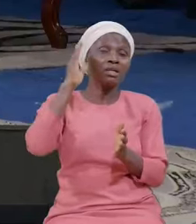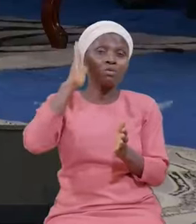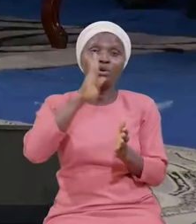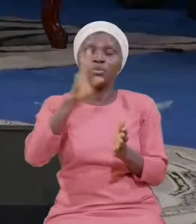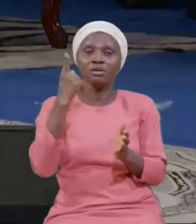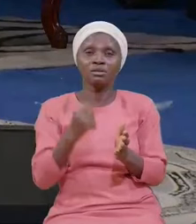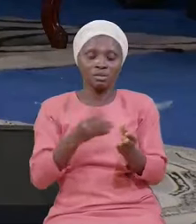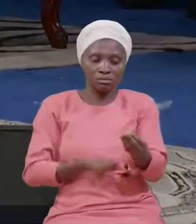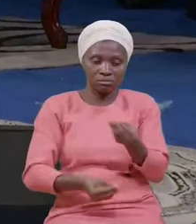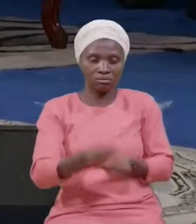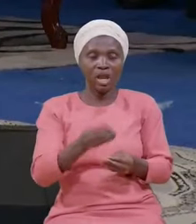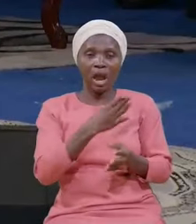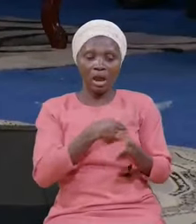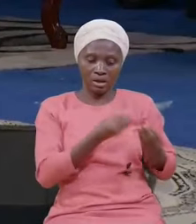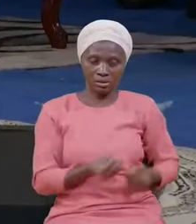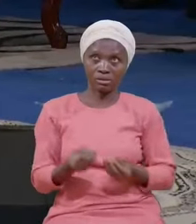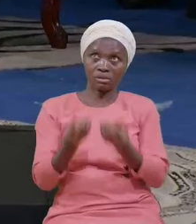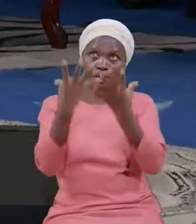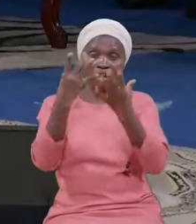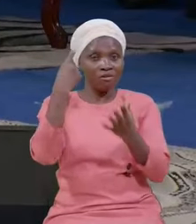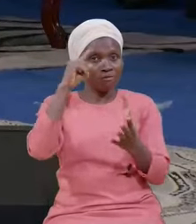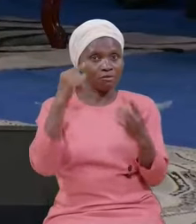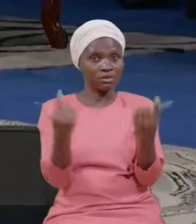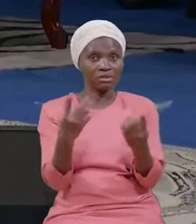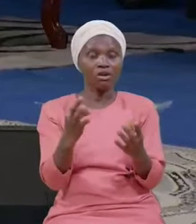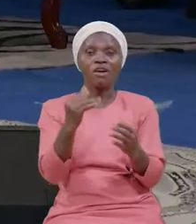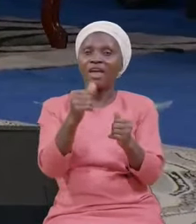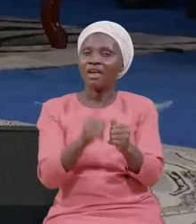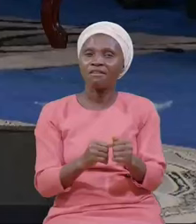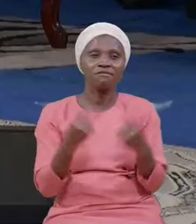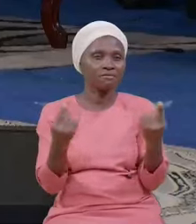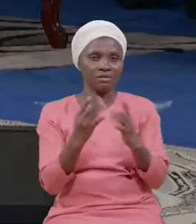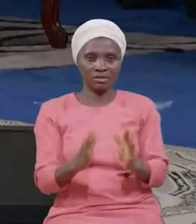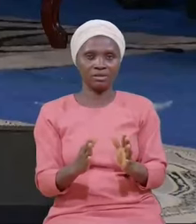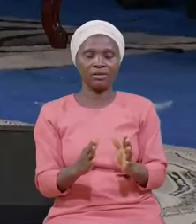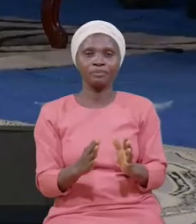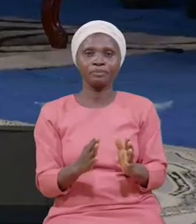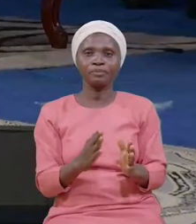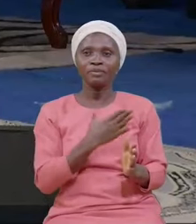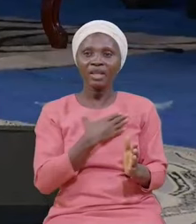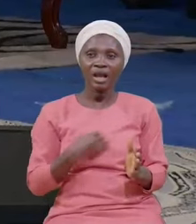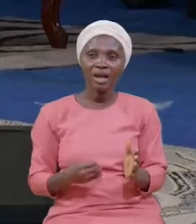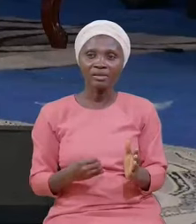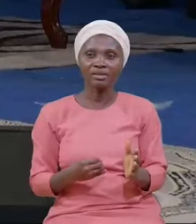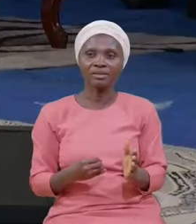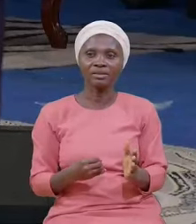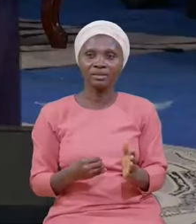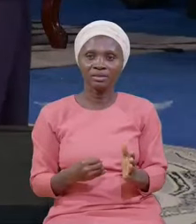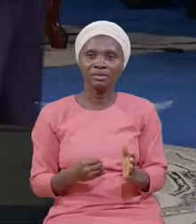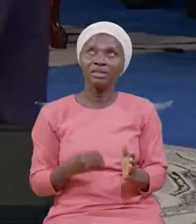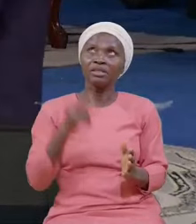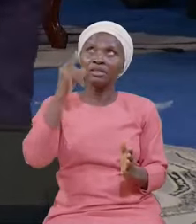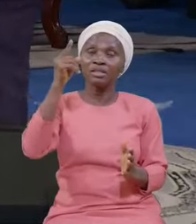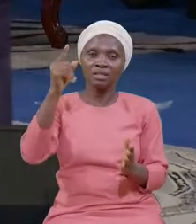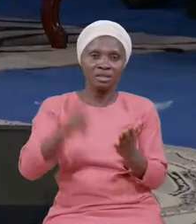le sacrifice pour les péchés de tout pécheur et il annule tout autre